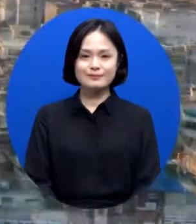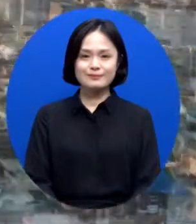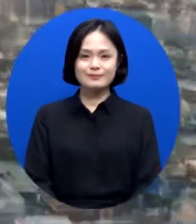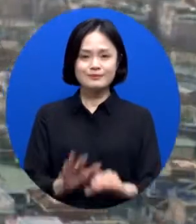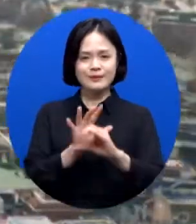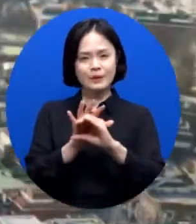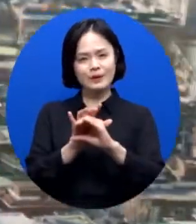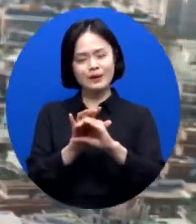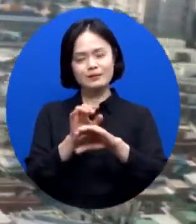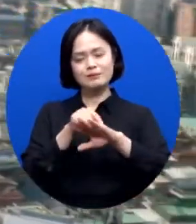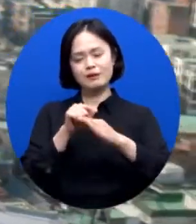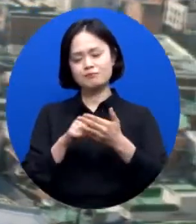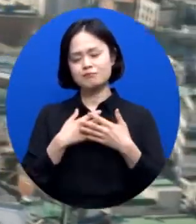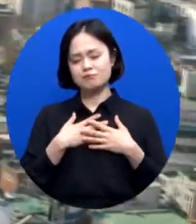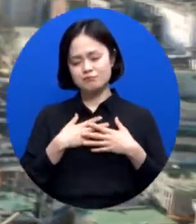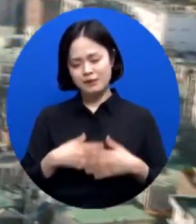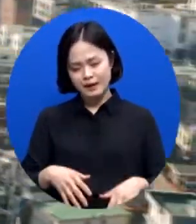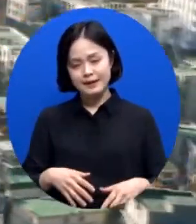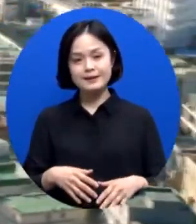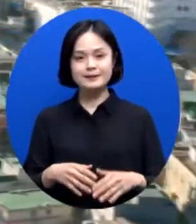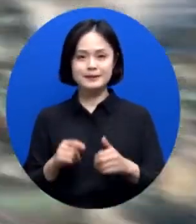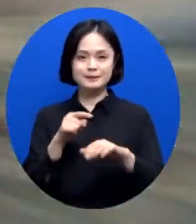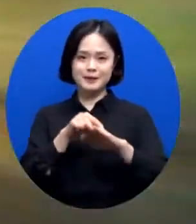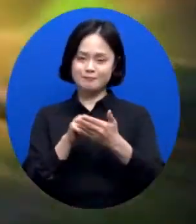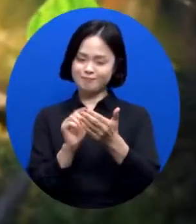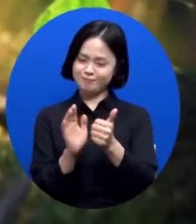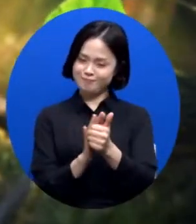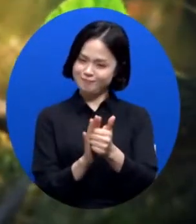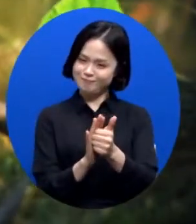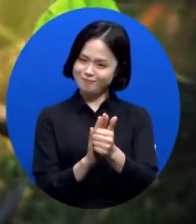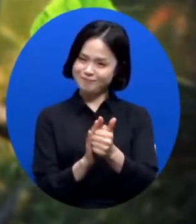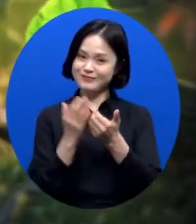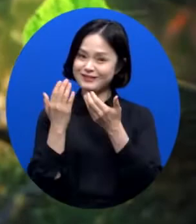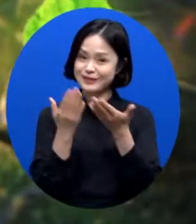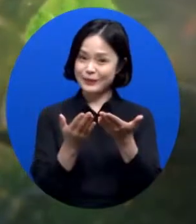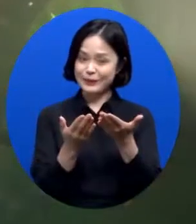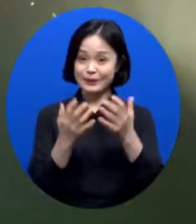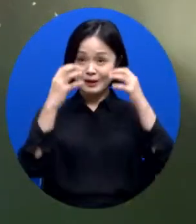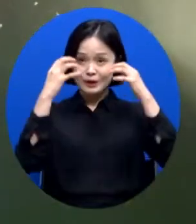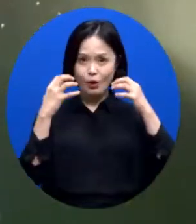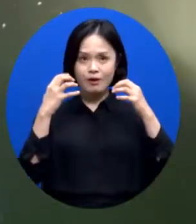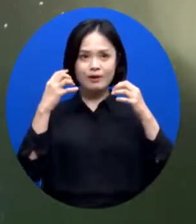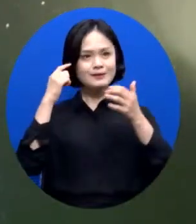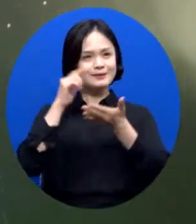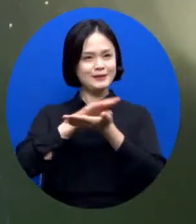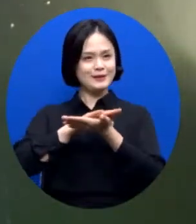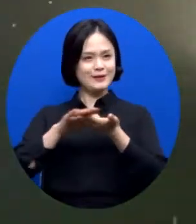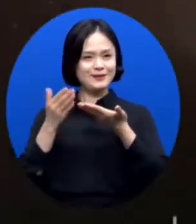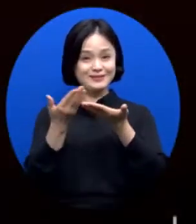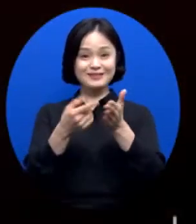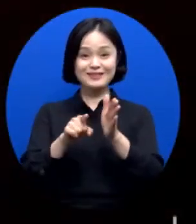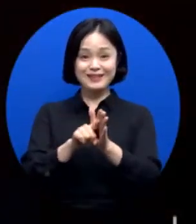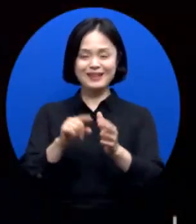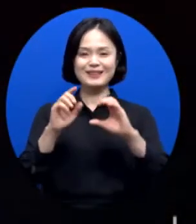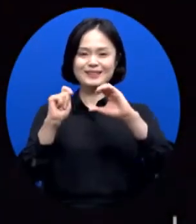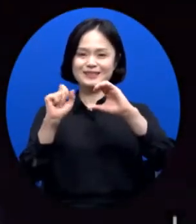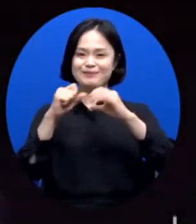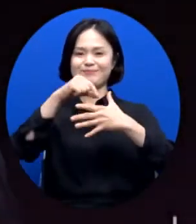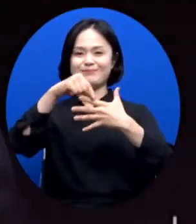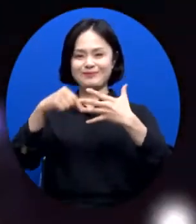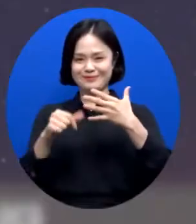코로나19로 지친 이들에게 신앙 지침서를 제공하고 시원한 여름을 만끽할 수 있는 CTS 프로그램을